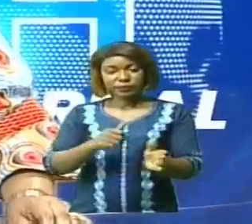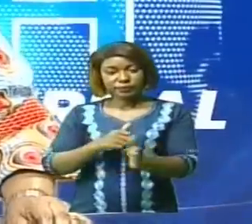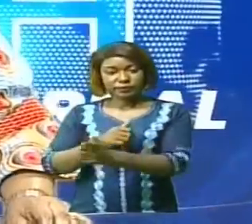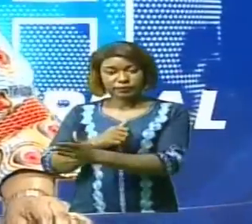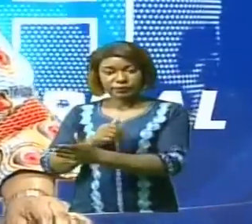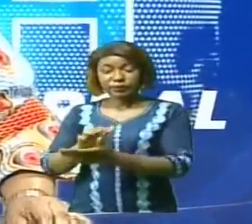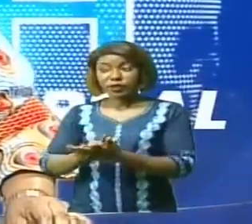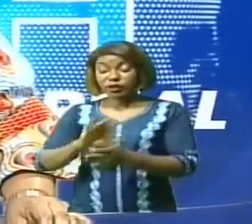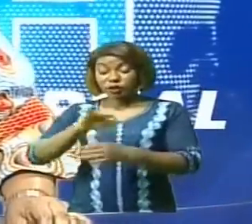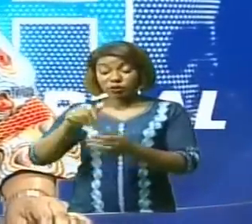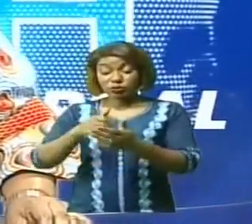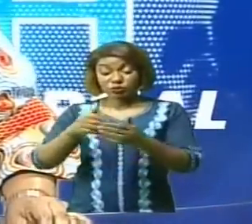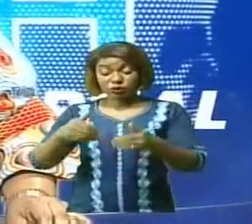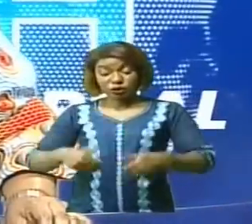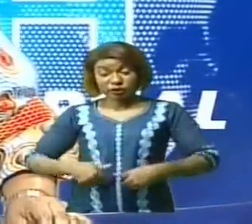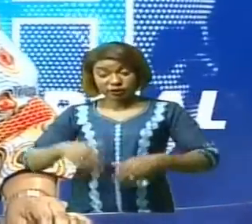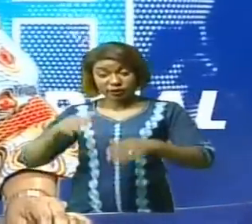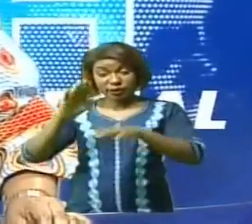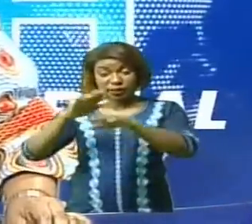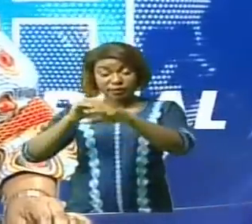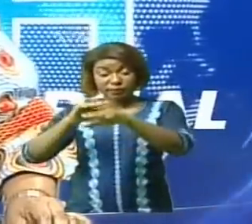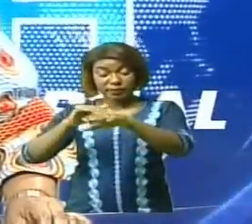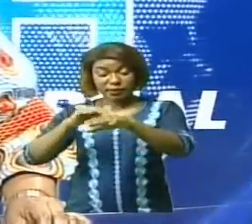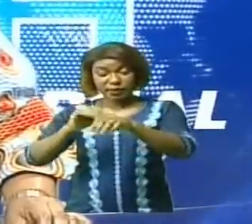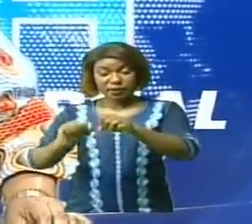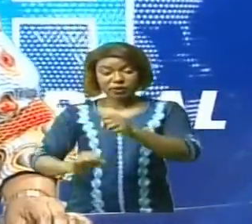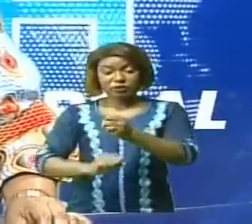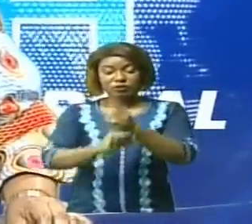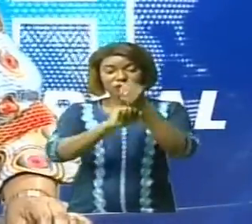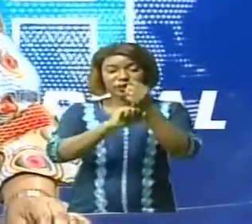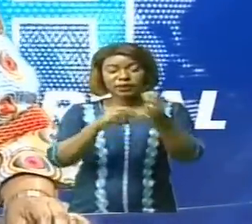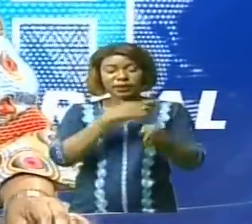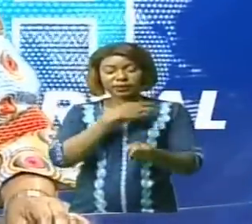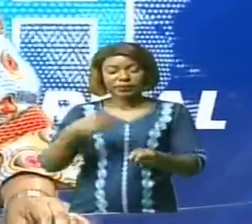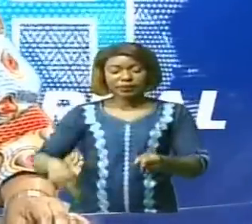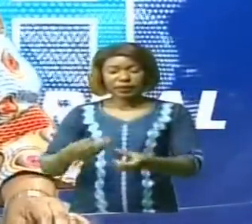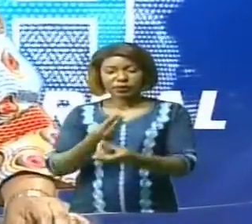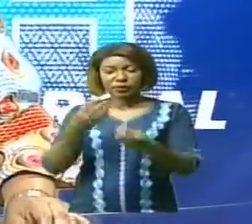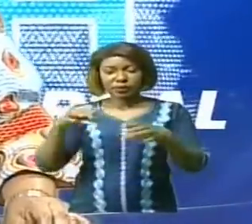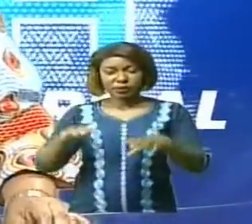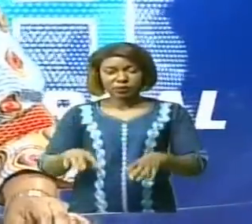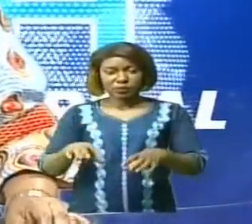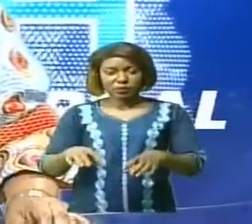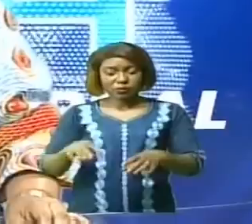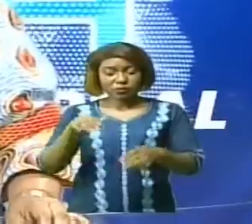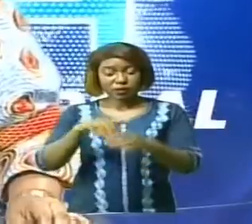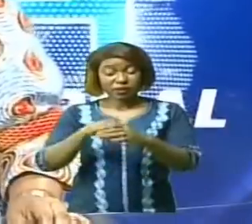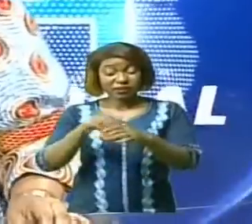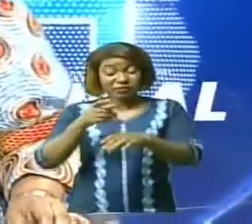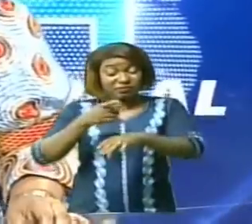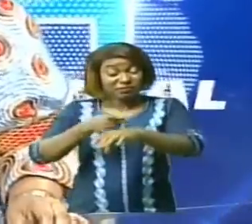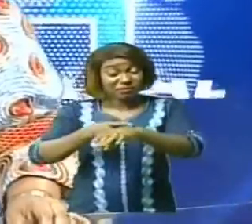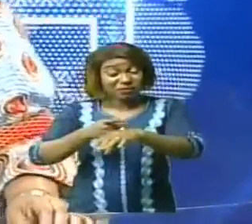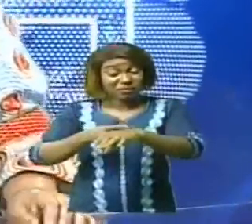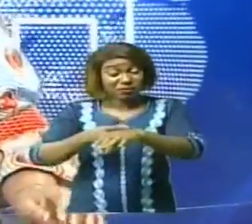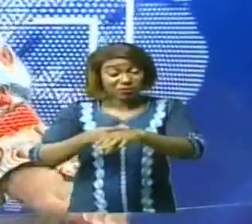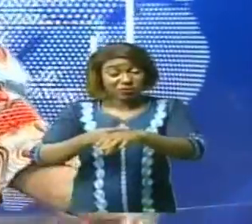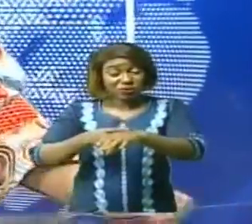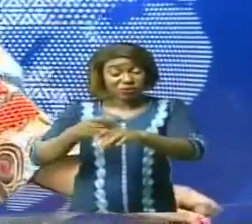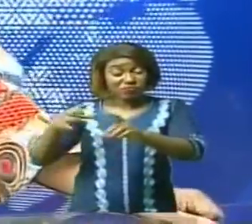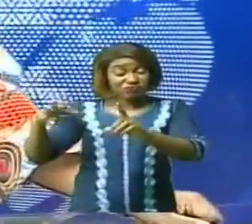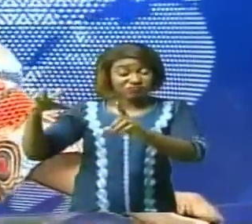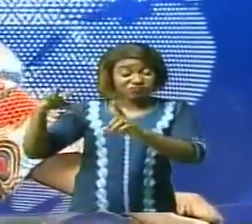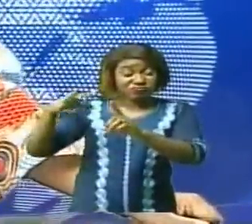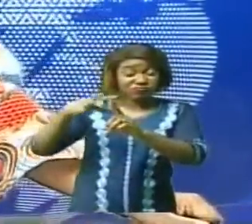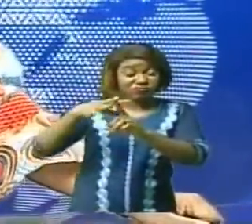Toute la jeunesse africaine appelée à soutenir la République démocratique du Congo en cette période de l'agression rwandaise. L'appel est de